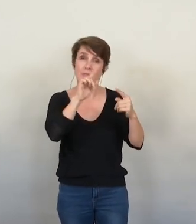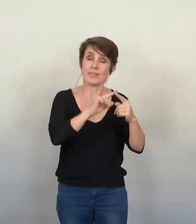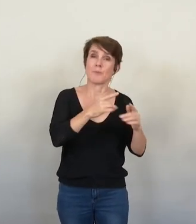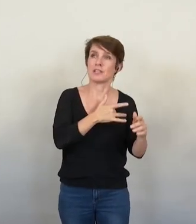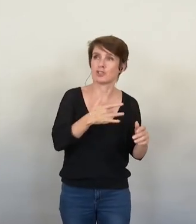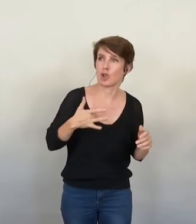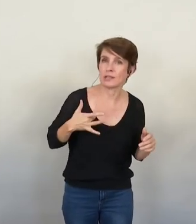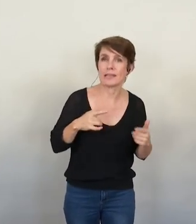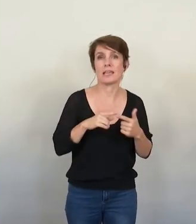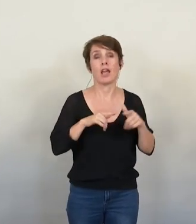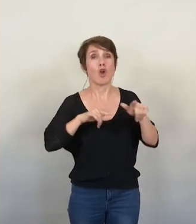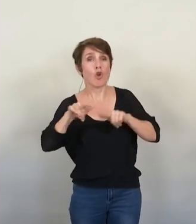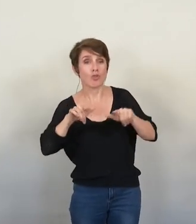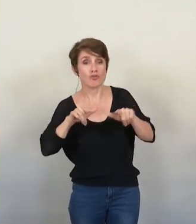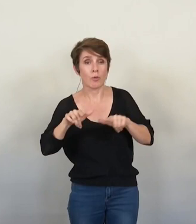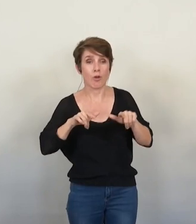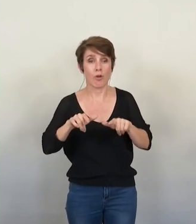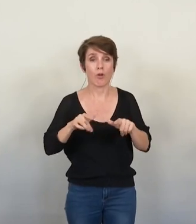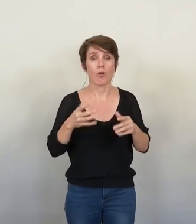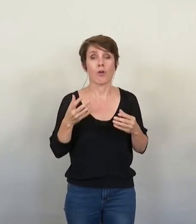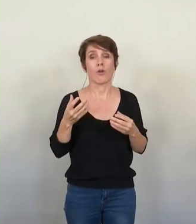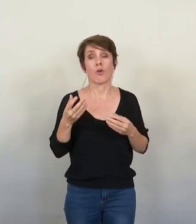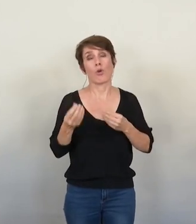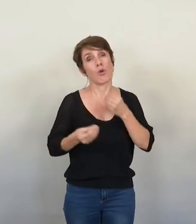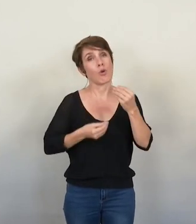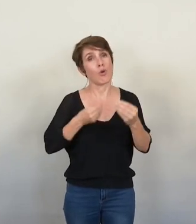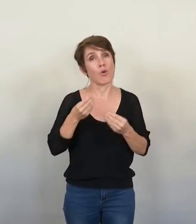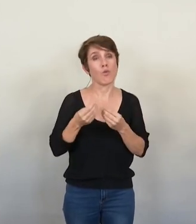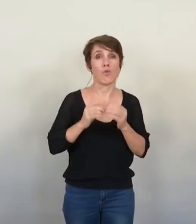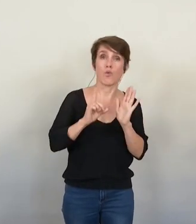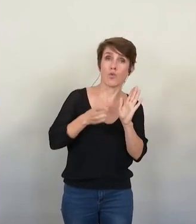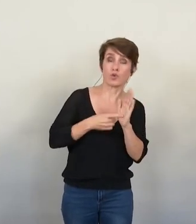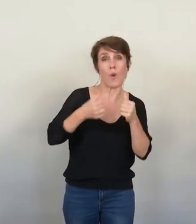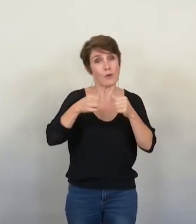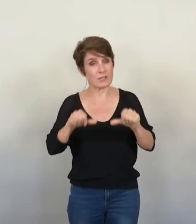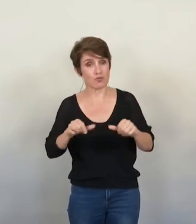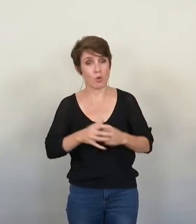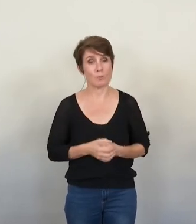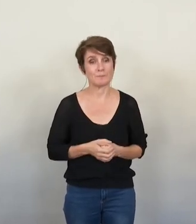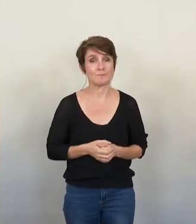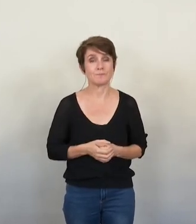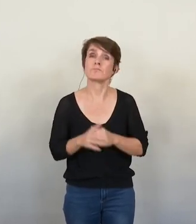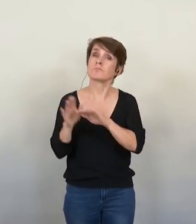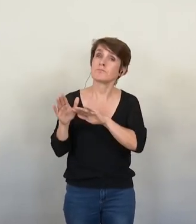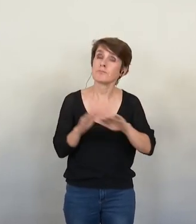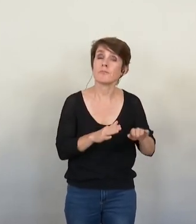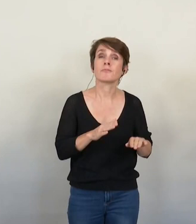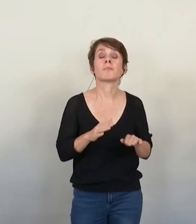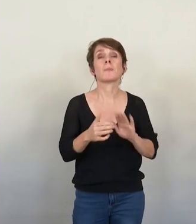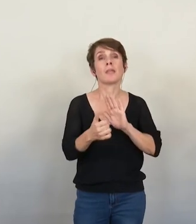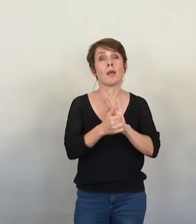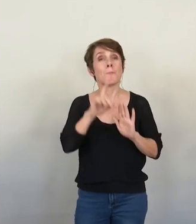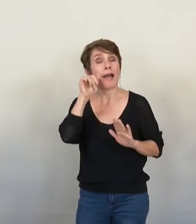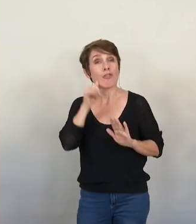santé de logement ou aussi ponctuellement de de droit au séjour la parentalité c'est pas un 20 mot dans nos